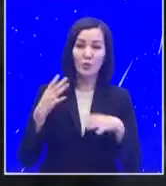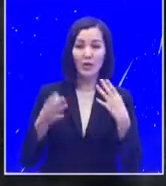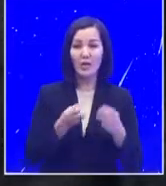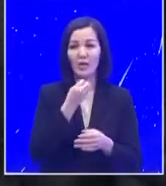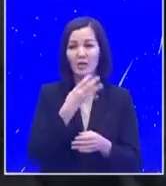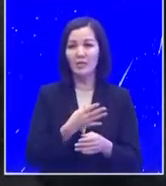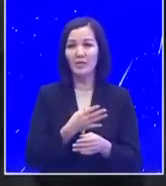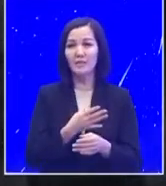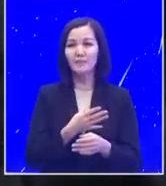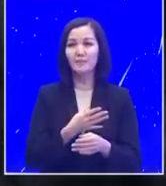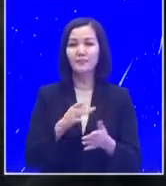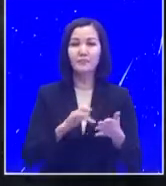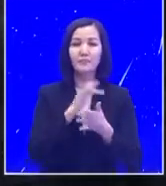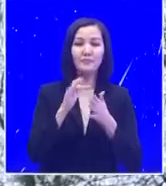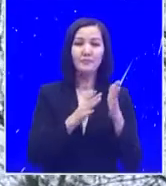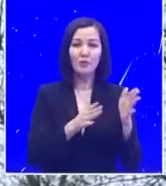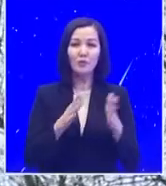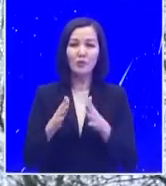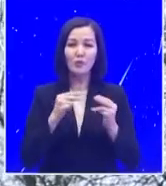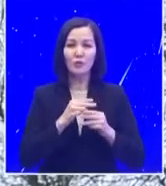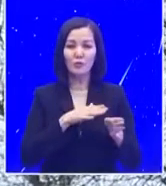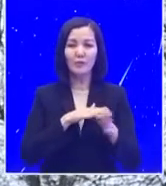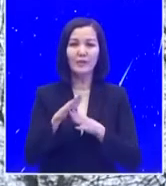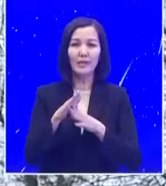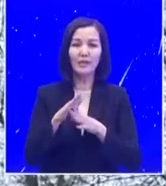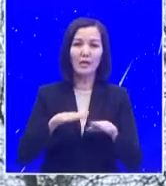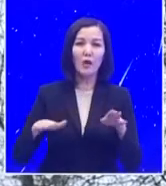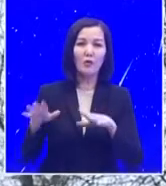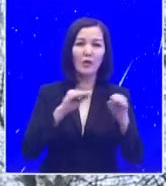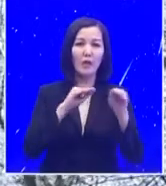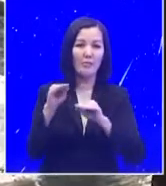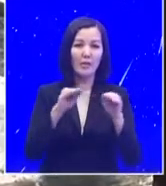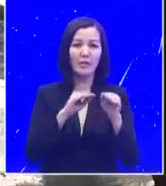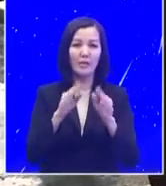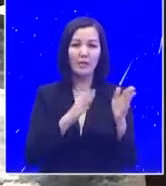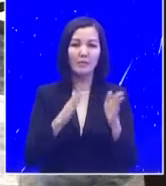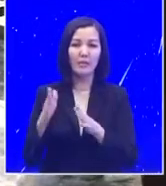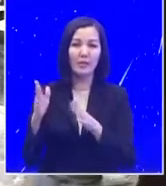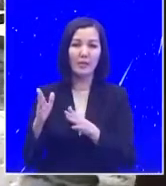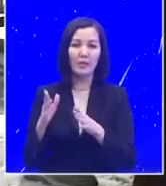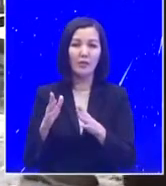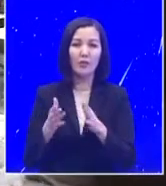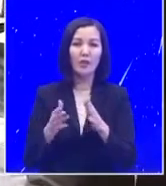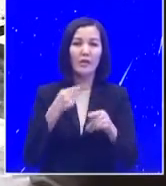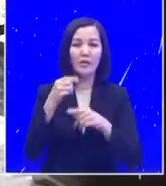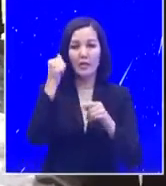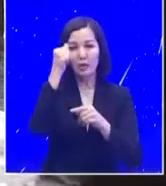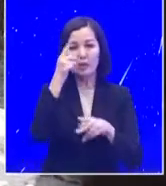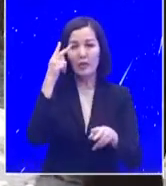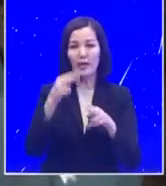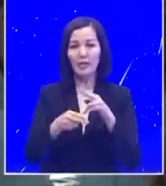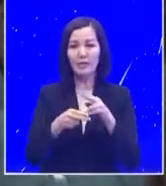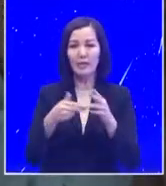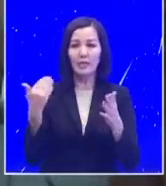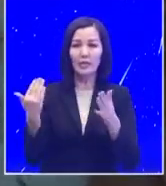Талдықорған қаласында жүйелі жұмыс нәтижесінде аулаларды абаттандыру биыл аяқталады. Келесі кезекте үй шатырлары жаңартылып, қасбеттер жаңаланады.